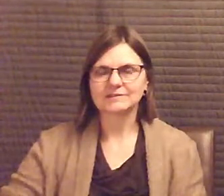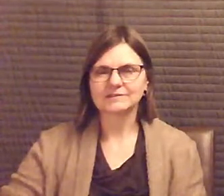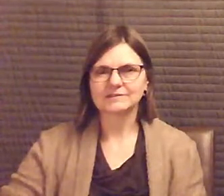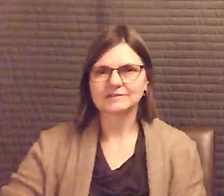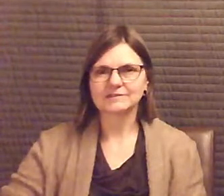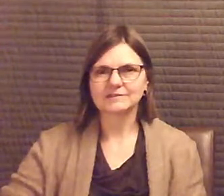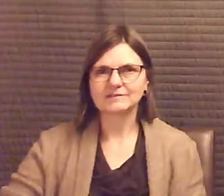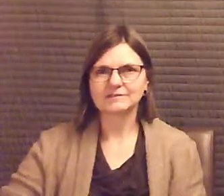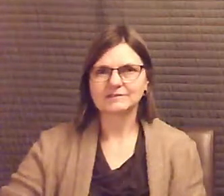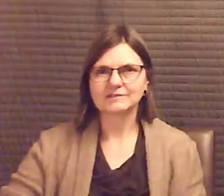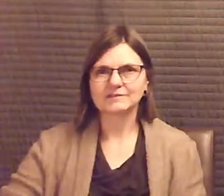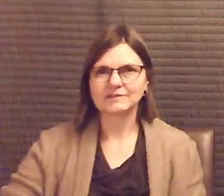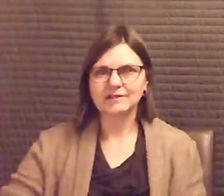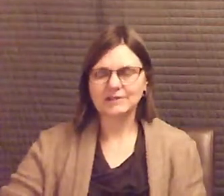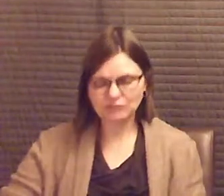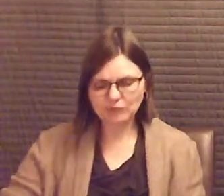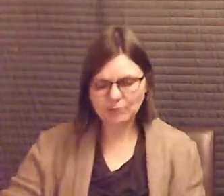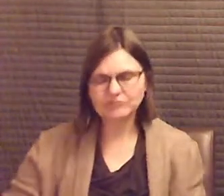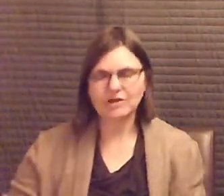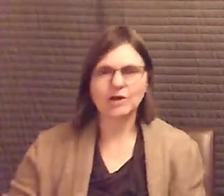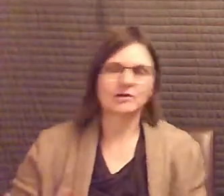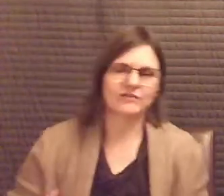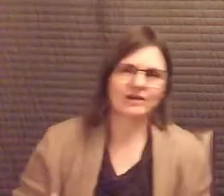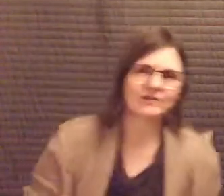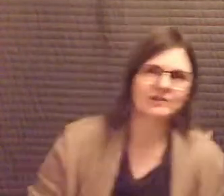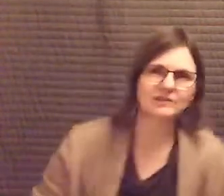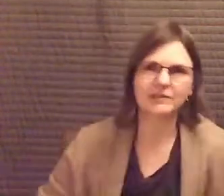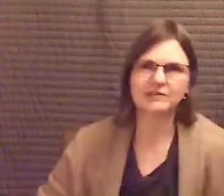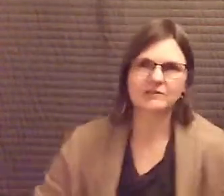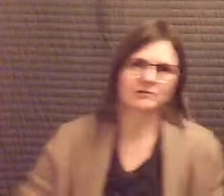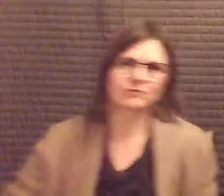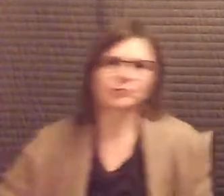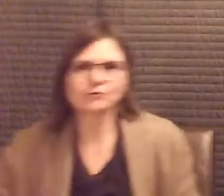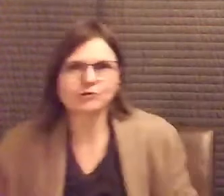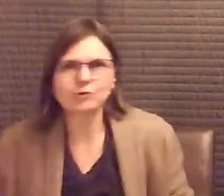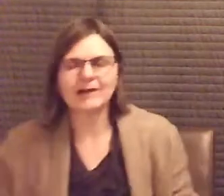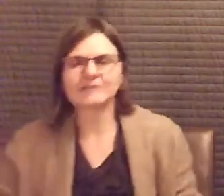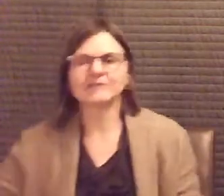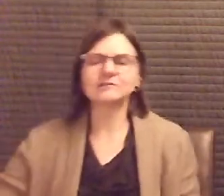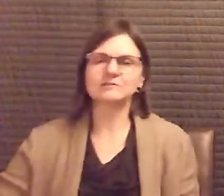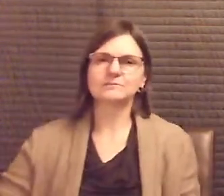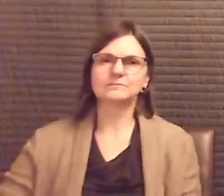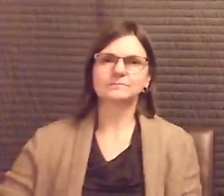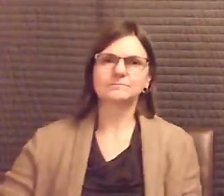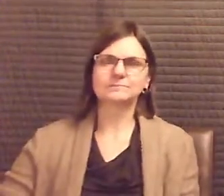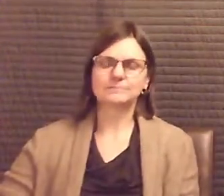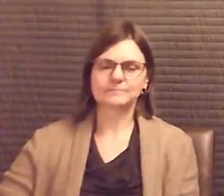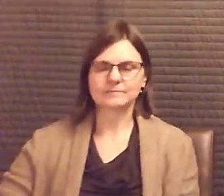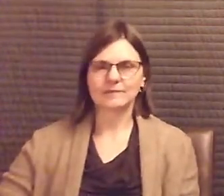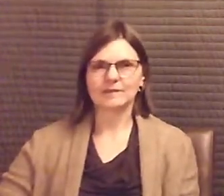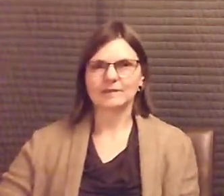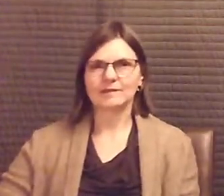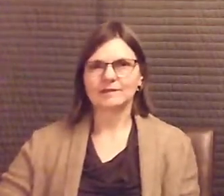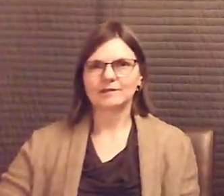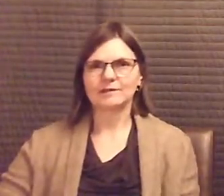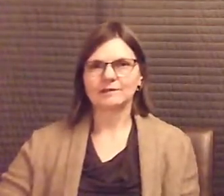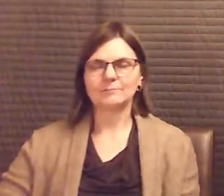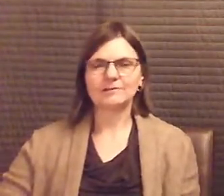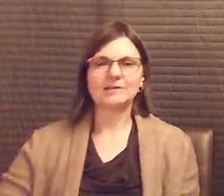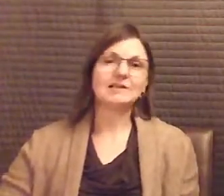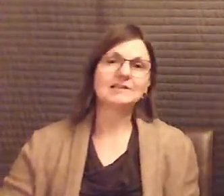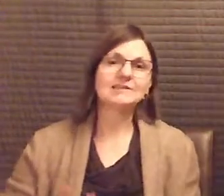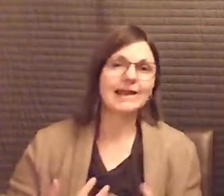aan de like it to be van voedsel en soms zou ik willen dat heb ik dat het nog vruchtbare was maar in loslaten bent mijn door